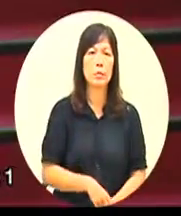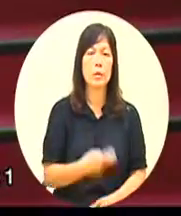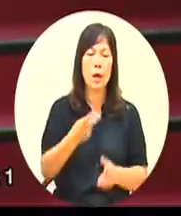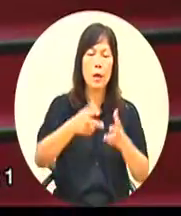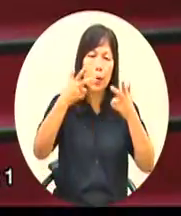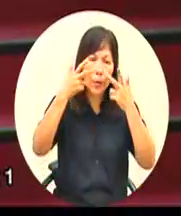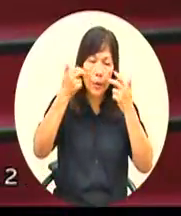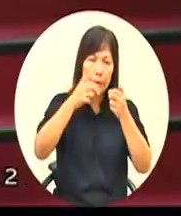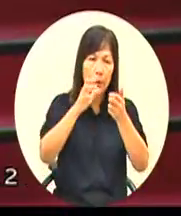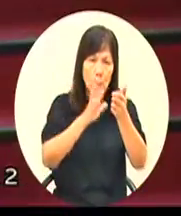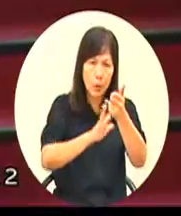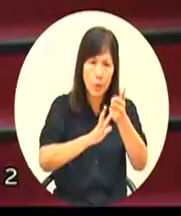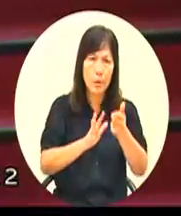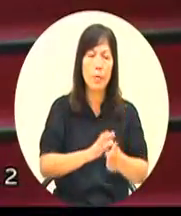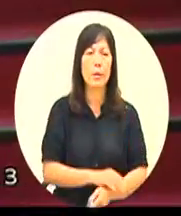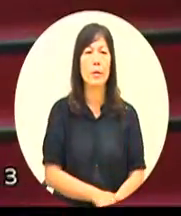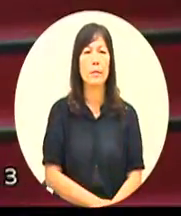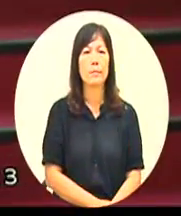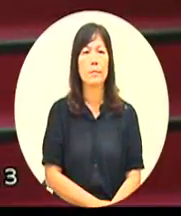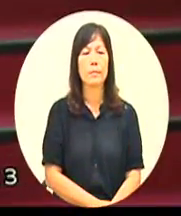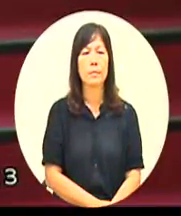会。